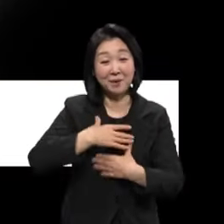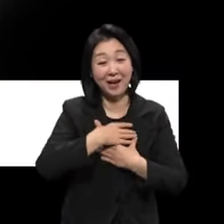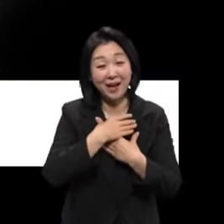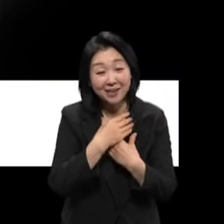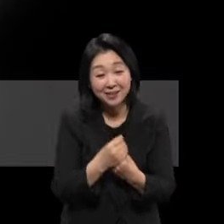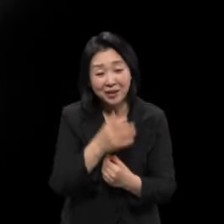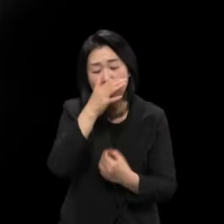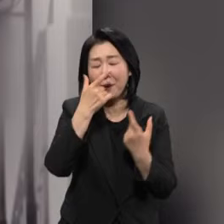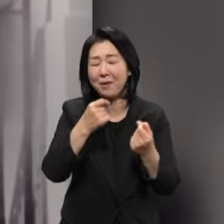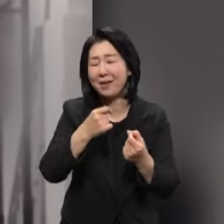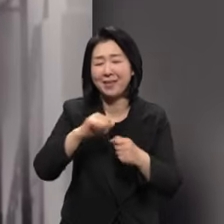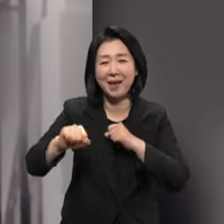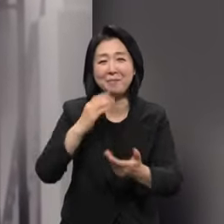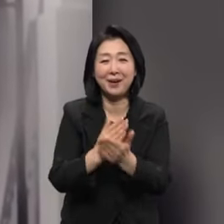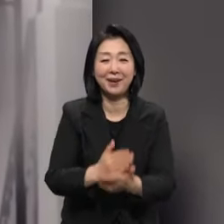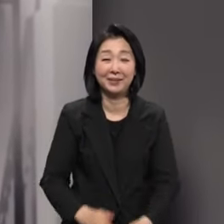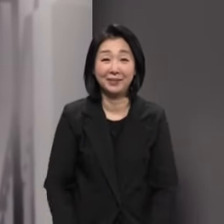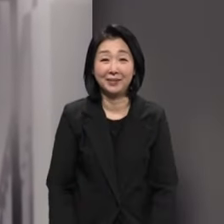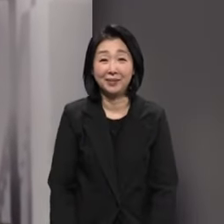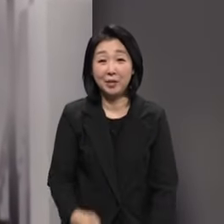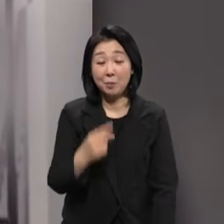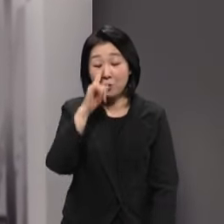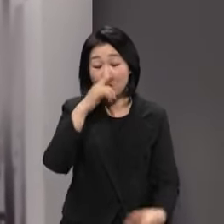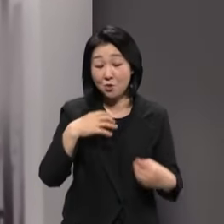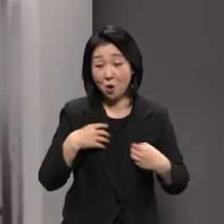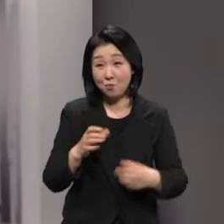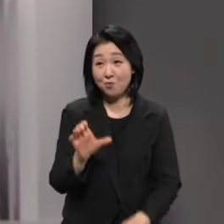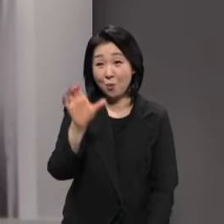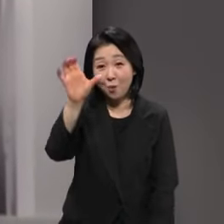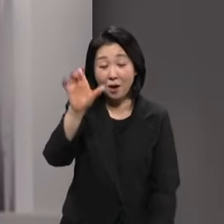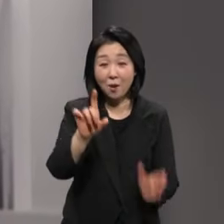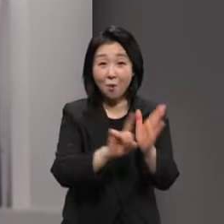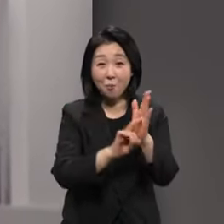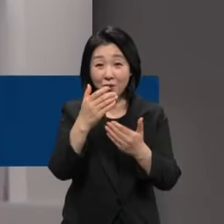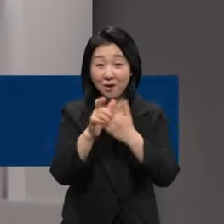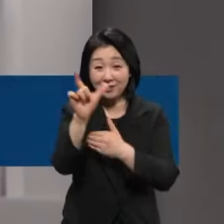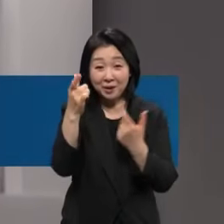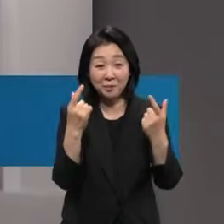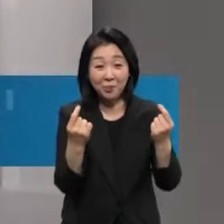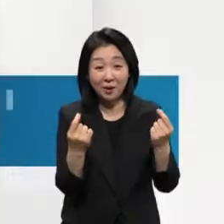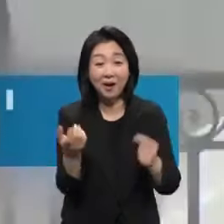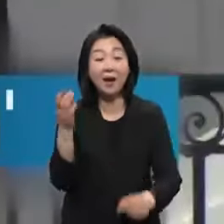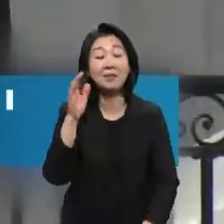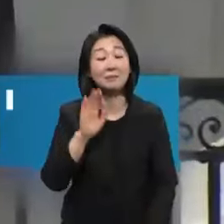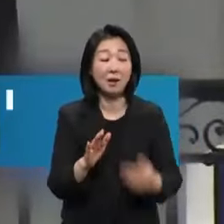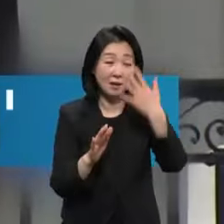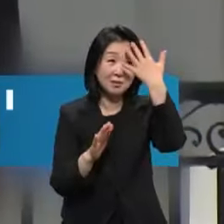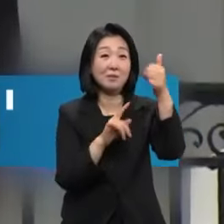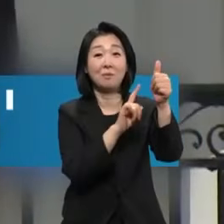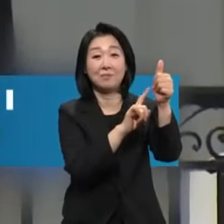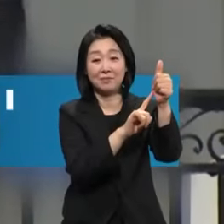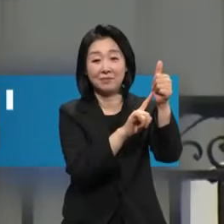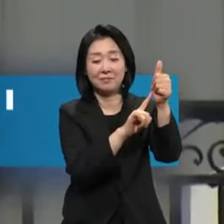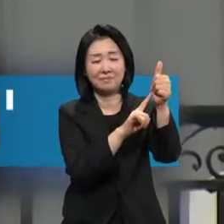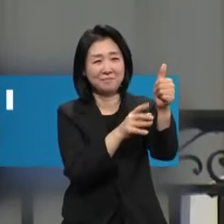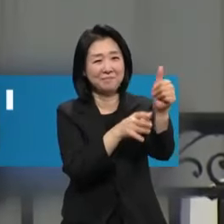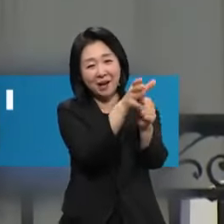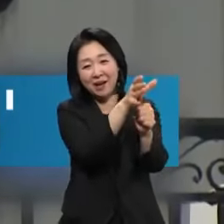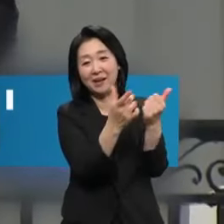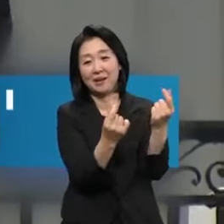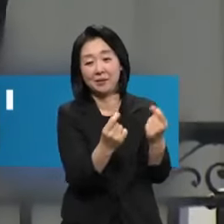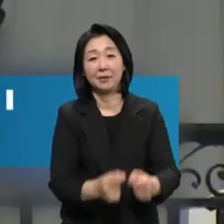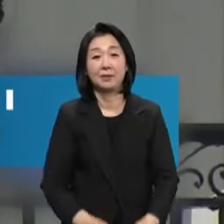백악관이 올린 이 영상, 평범한 홍보 영상처럼 보이지만 사실 트럼프 전 대통령을 저격한